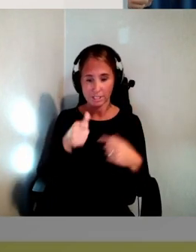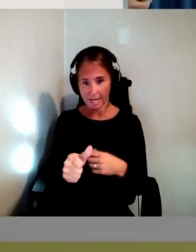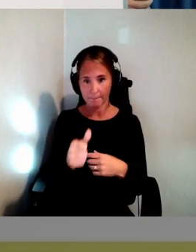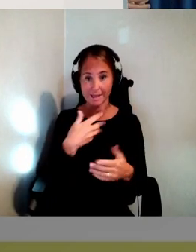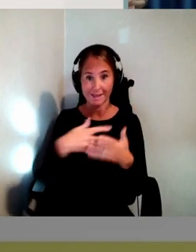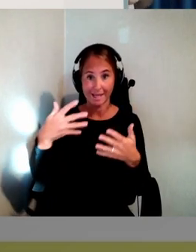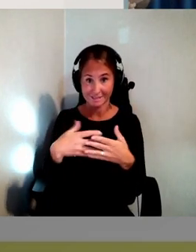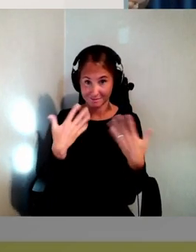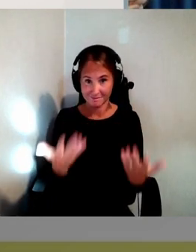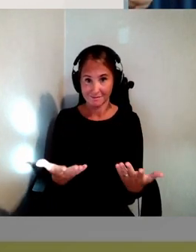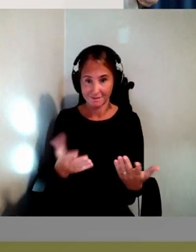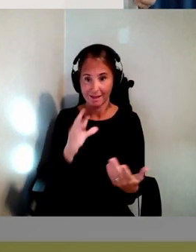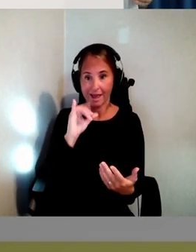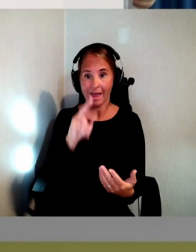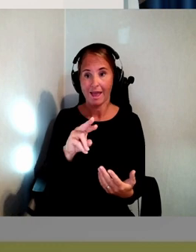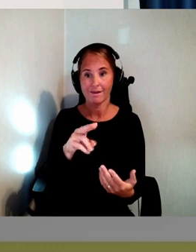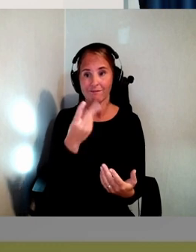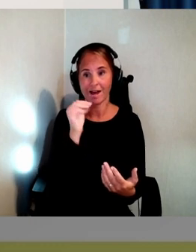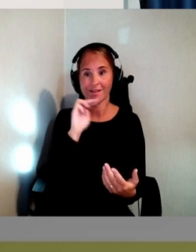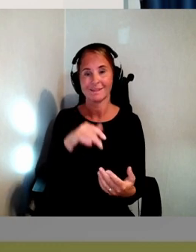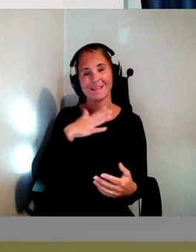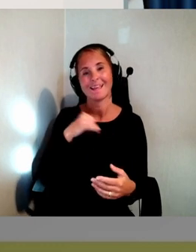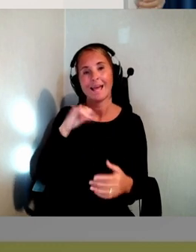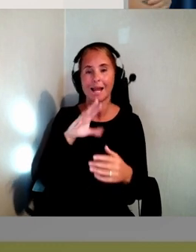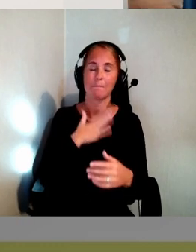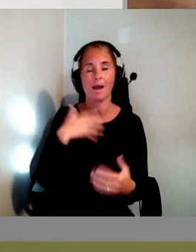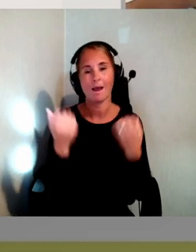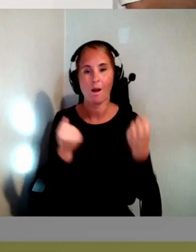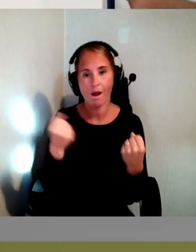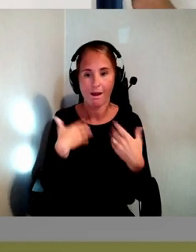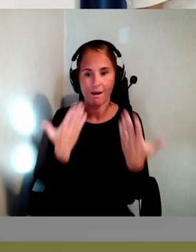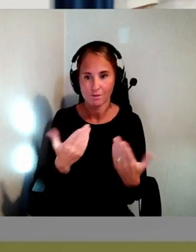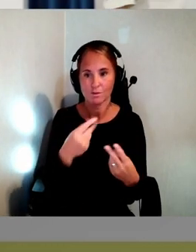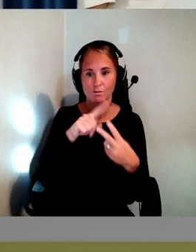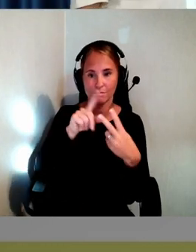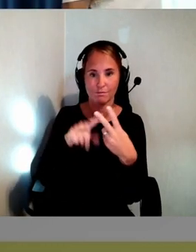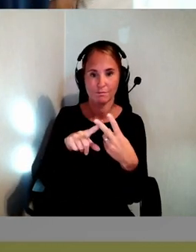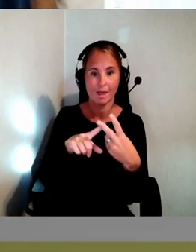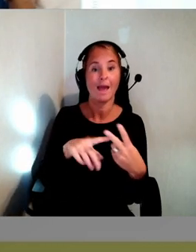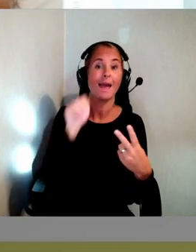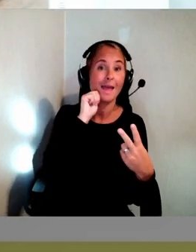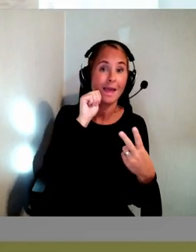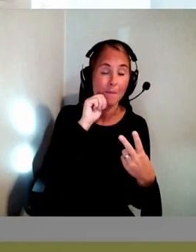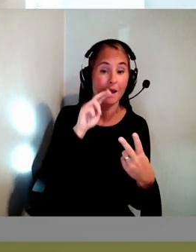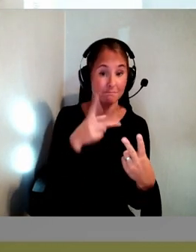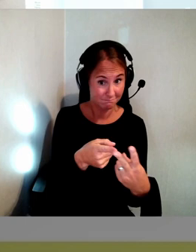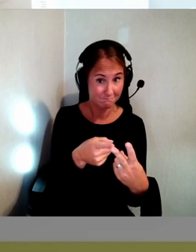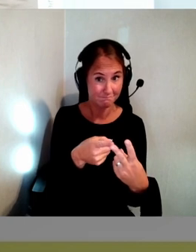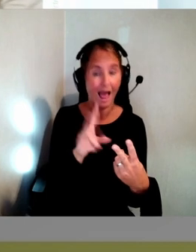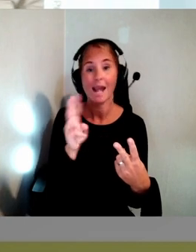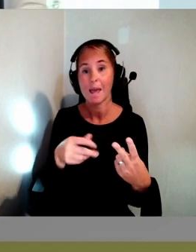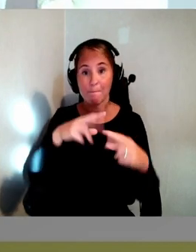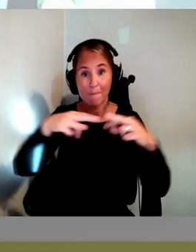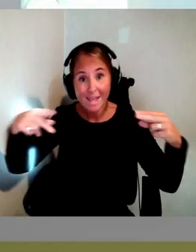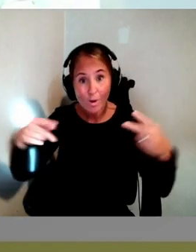ventilationskrav in my car have two settings email or bacon eh där den ena symbolen ser verkligen ut som ett kov och